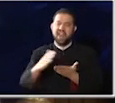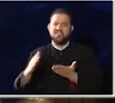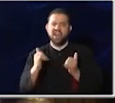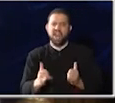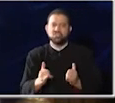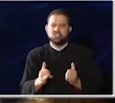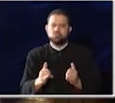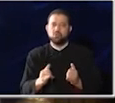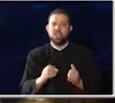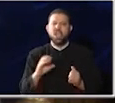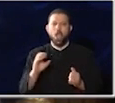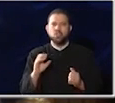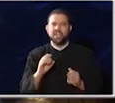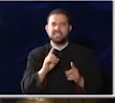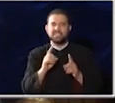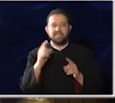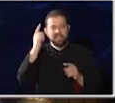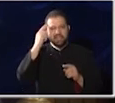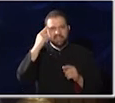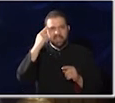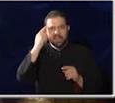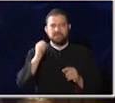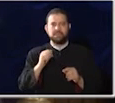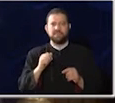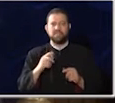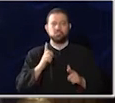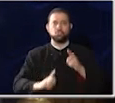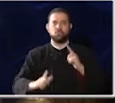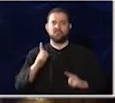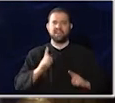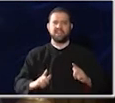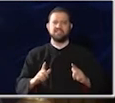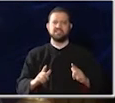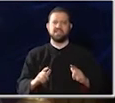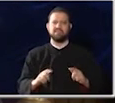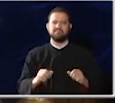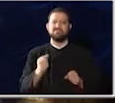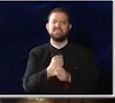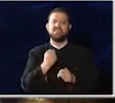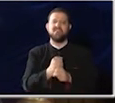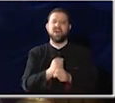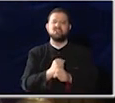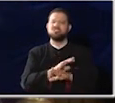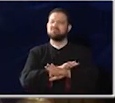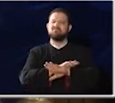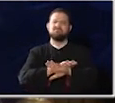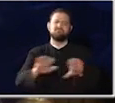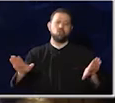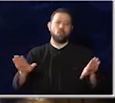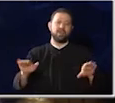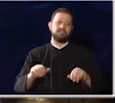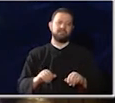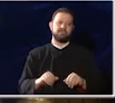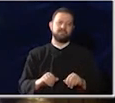afara acestui context, în afara acestei mentalități, suferința devine